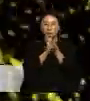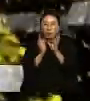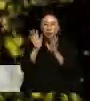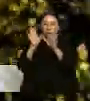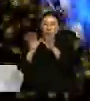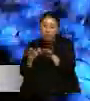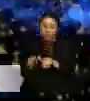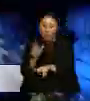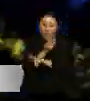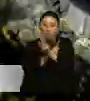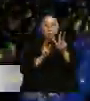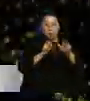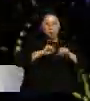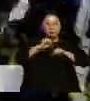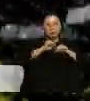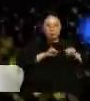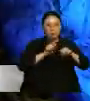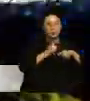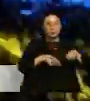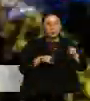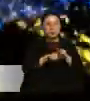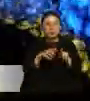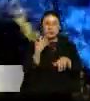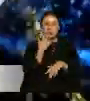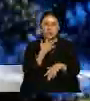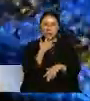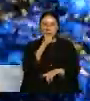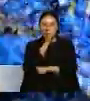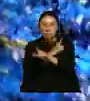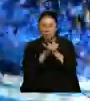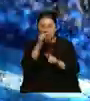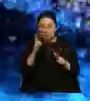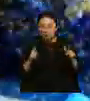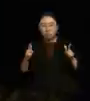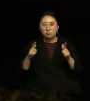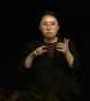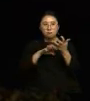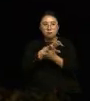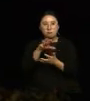나비의 역동적인 움직임과 함께 색채의 향연이 펼쳐집니다.